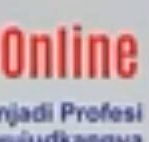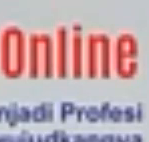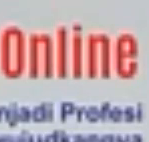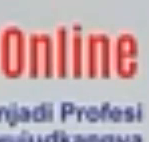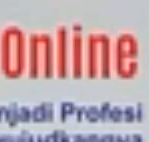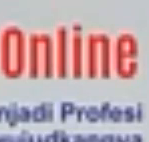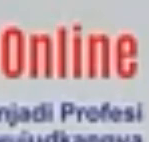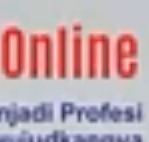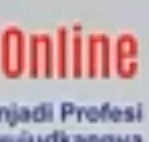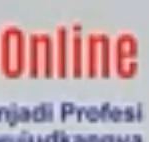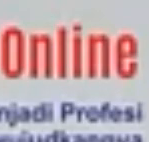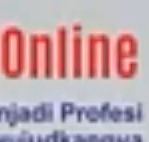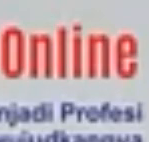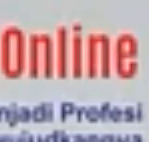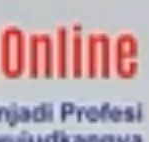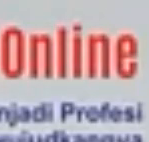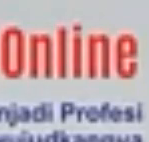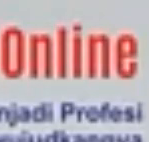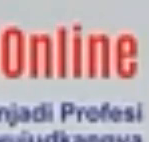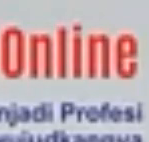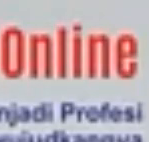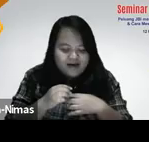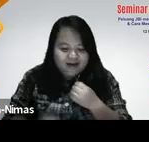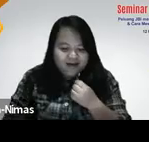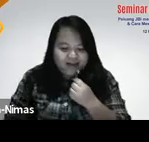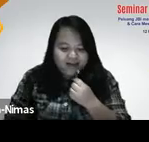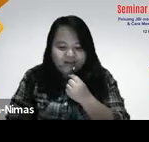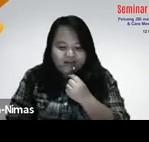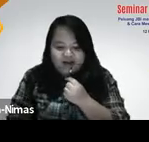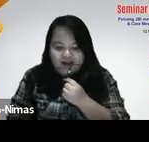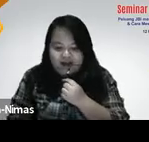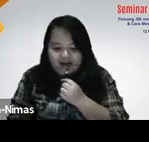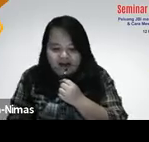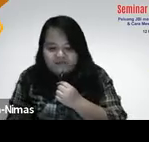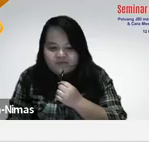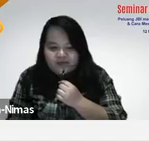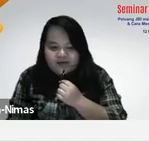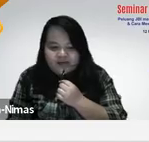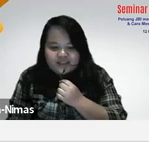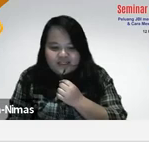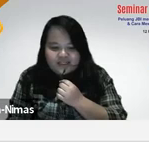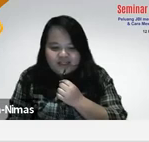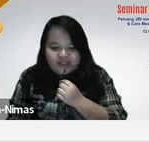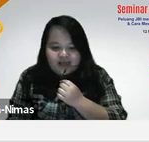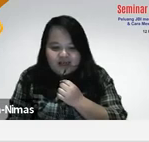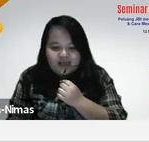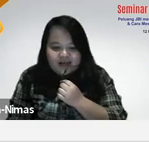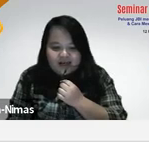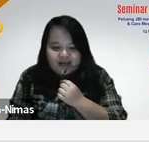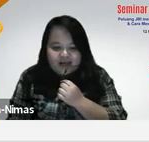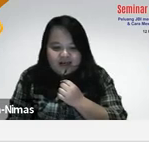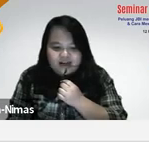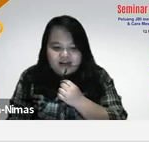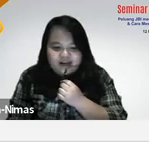sudah dipilih oleh Mbak Hesti akun Siapa ya yang menang Silahkan di